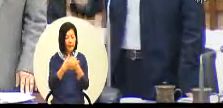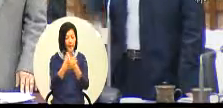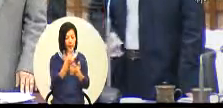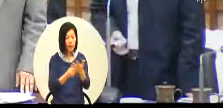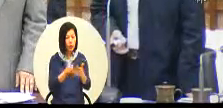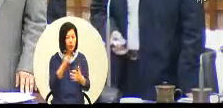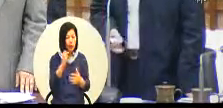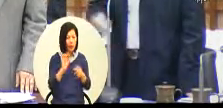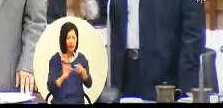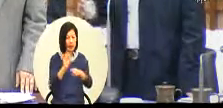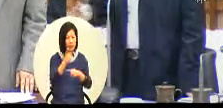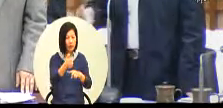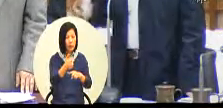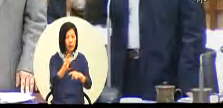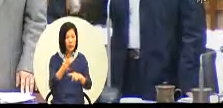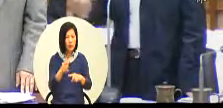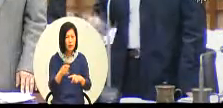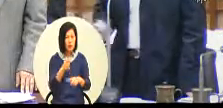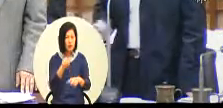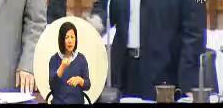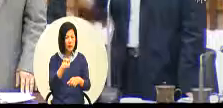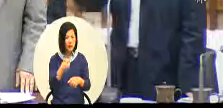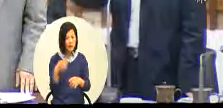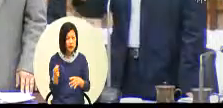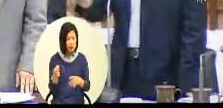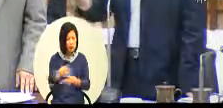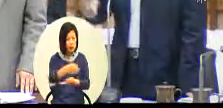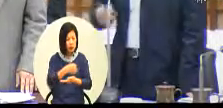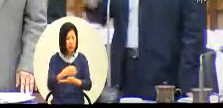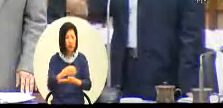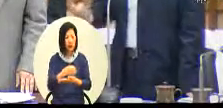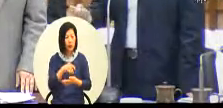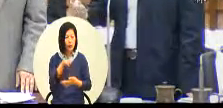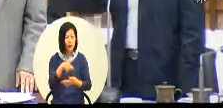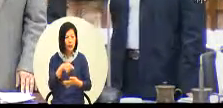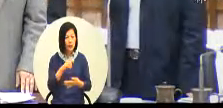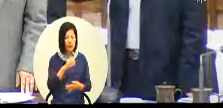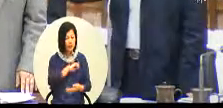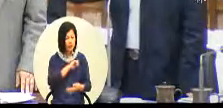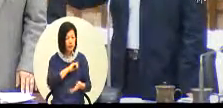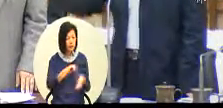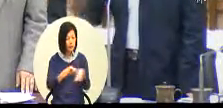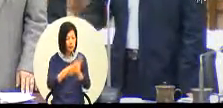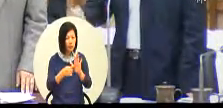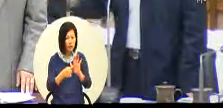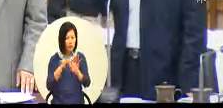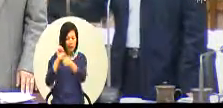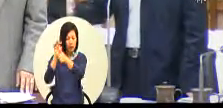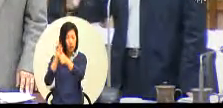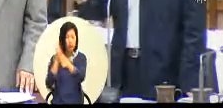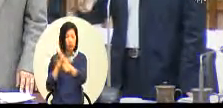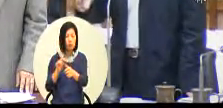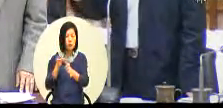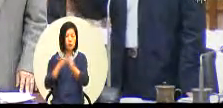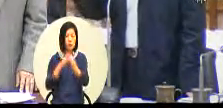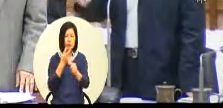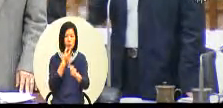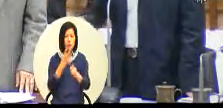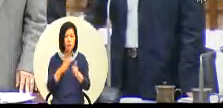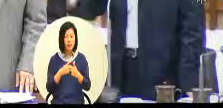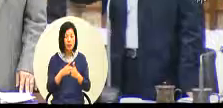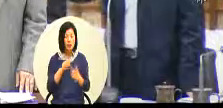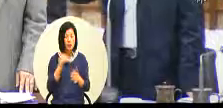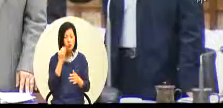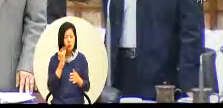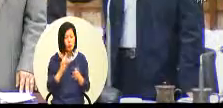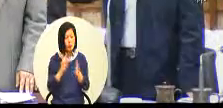你身为财政局局长，在这个财源的收入当中，你必须要表达，在跟中央表达，你们如果说要用